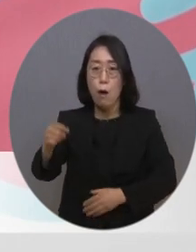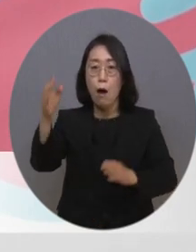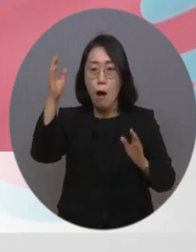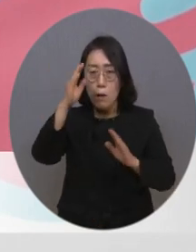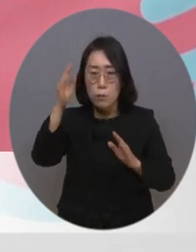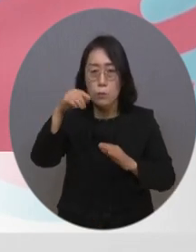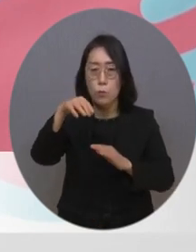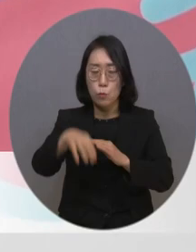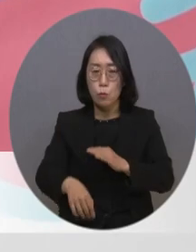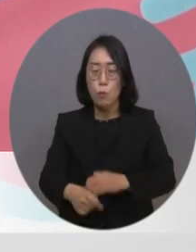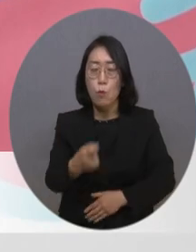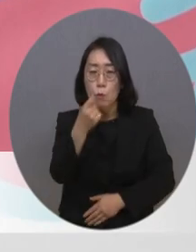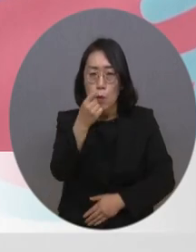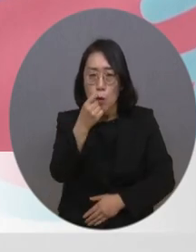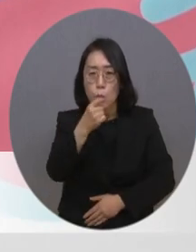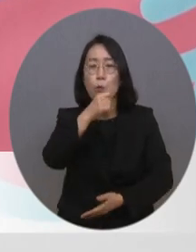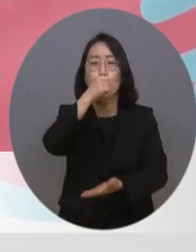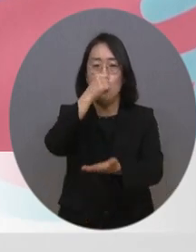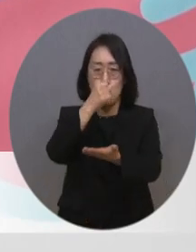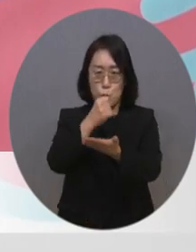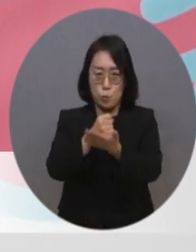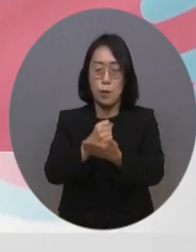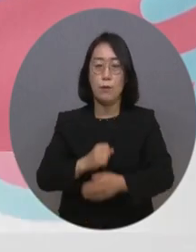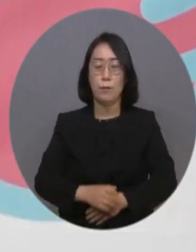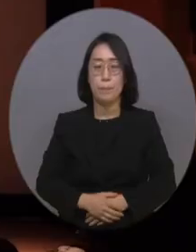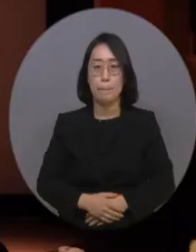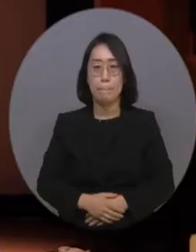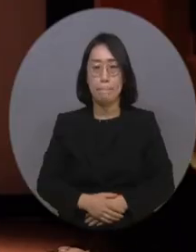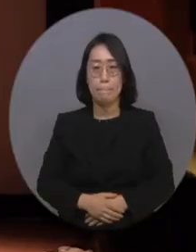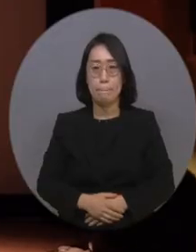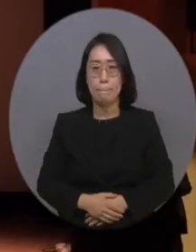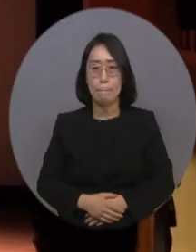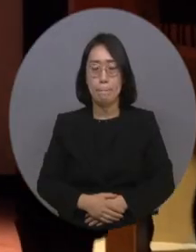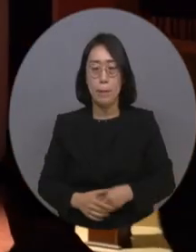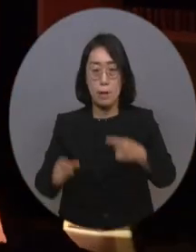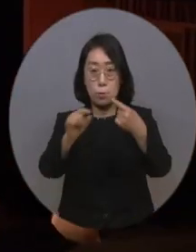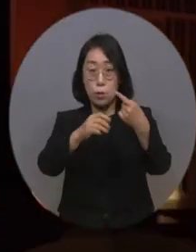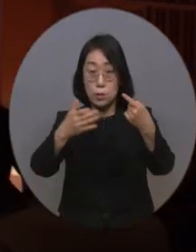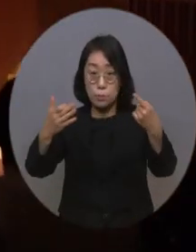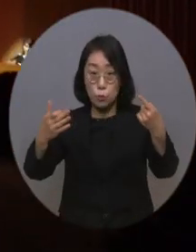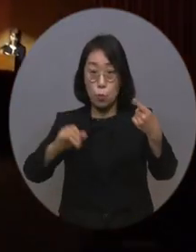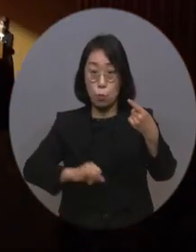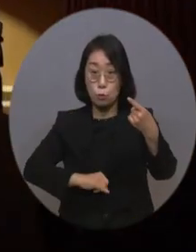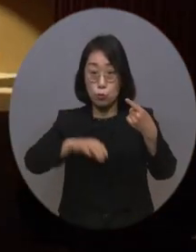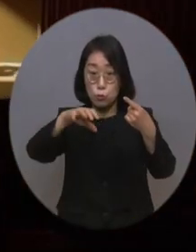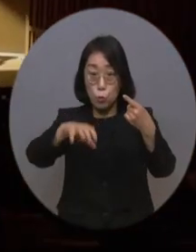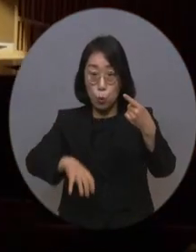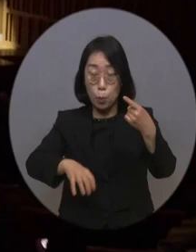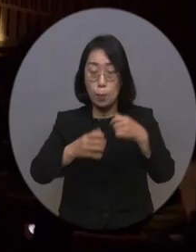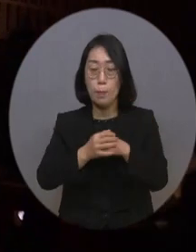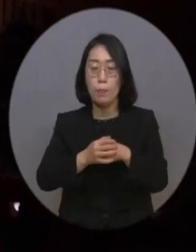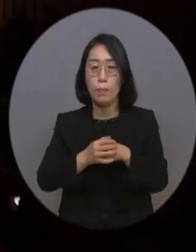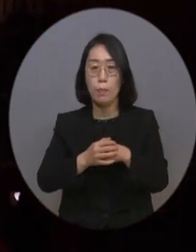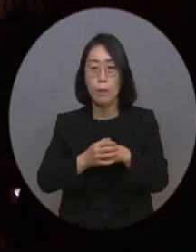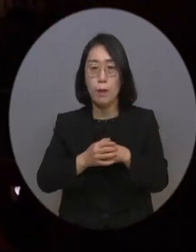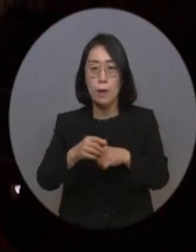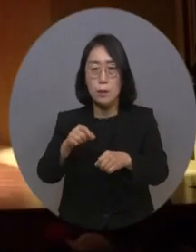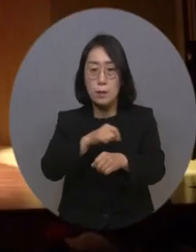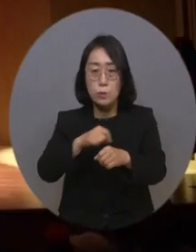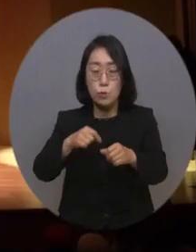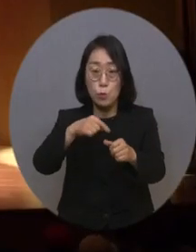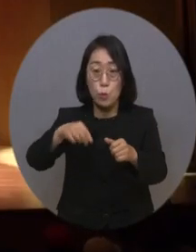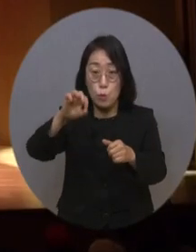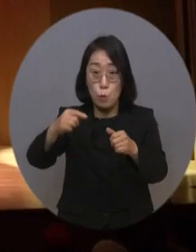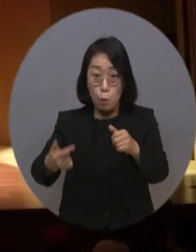그런 데서 교육을 받을 수 있게끔 해줬으면 하고. 19일 강원도 원주시 치양예술관에서 강원특수교육원 원주